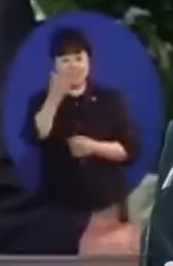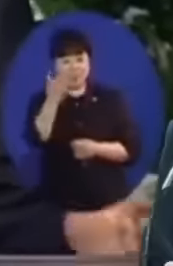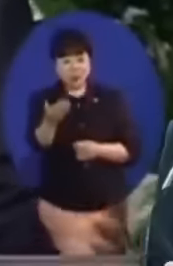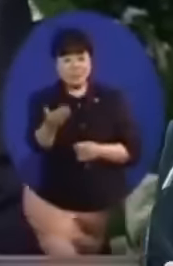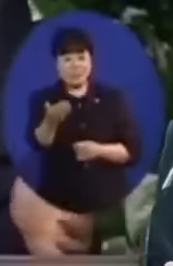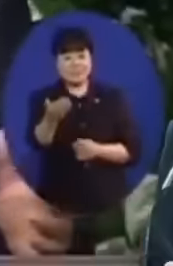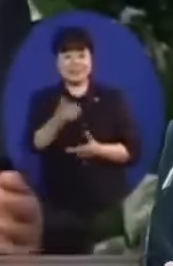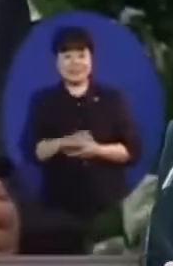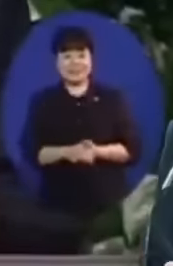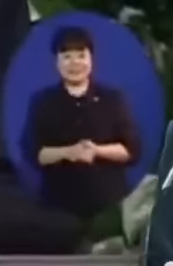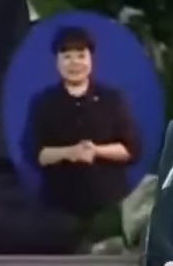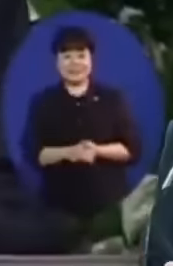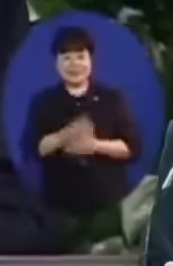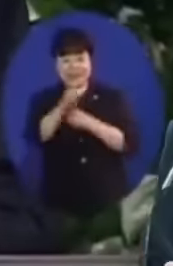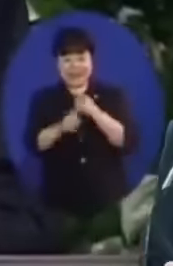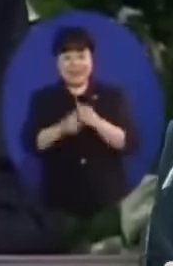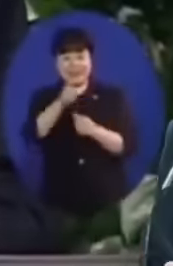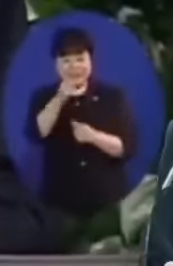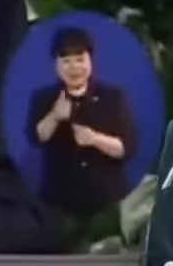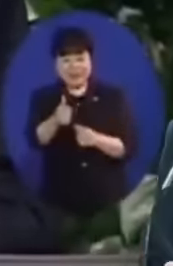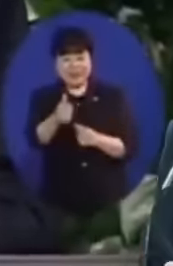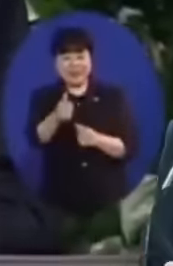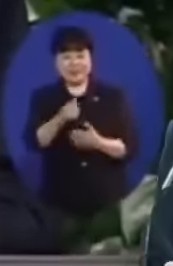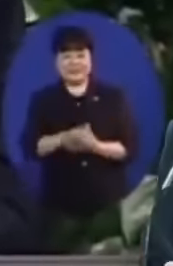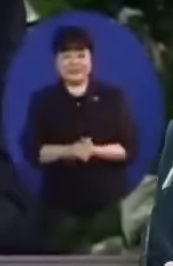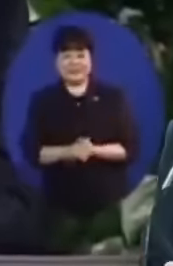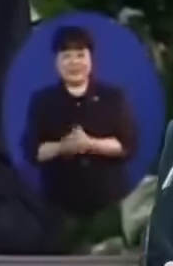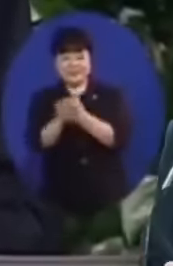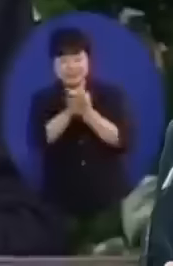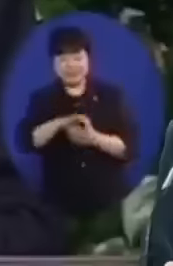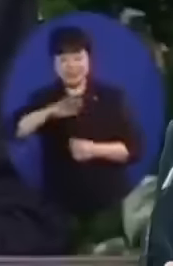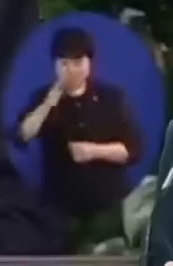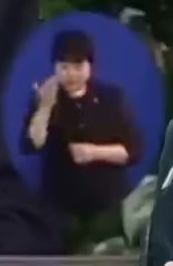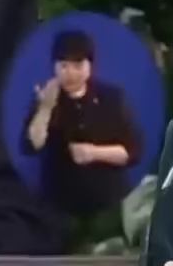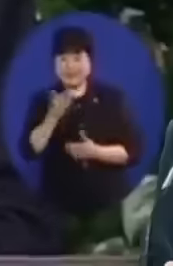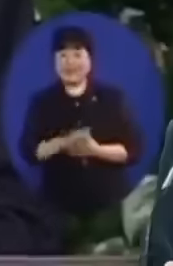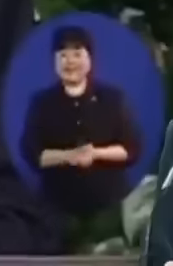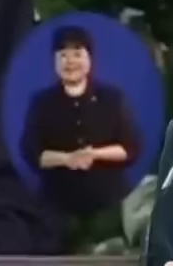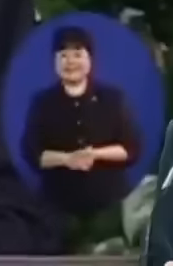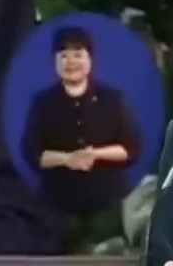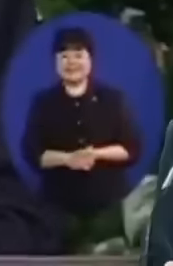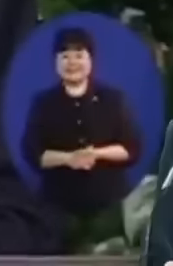여러분이 하나님의 친구가 되어야 되는 것입니다.